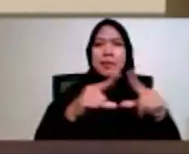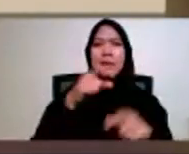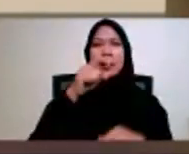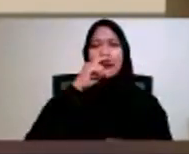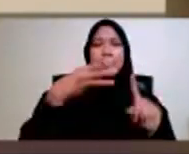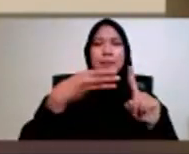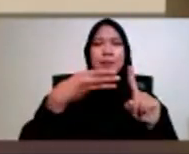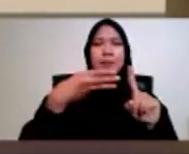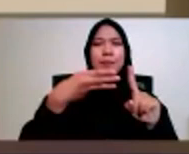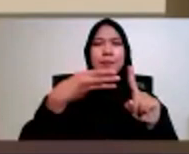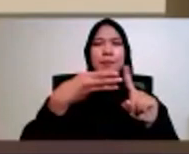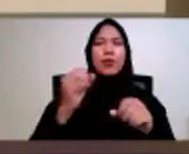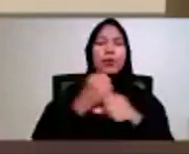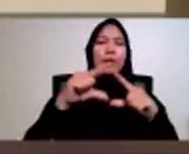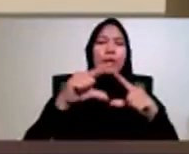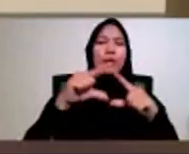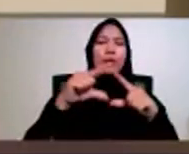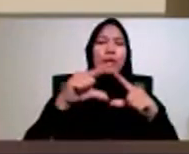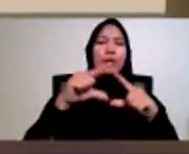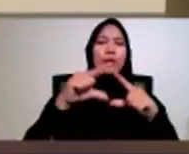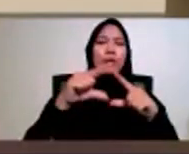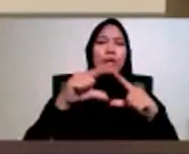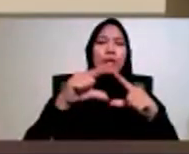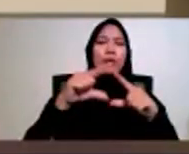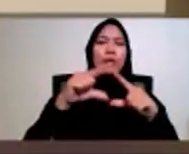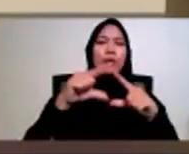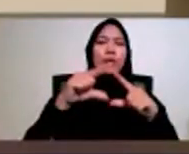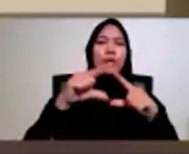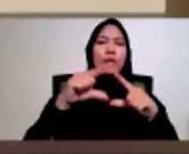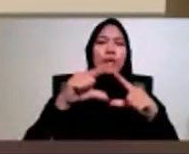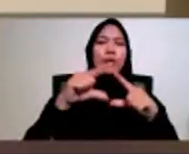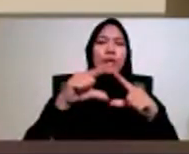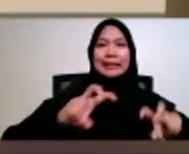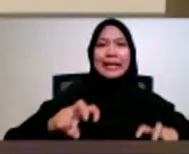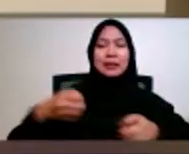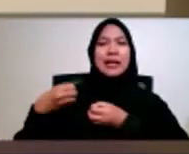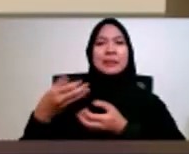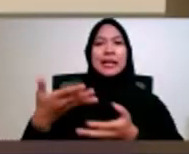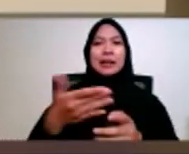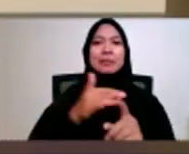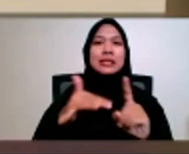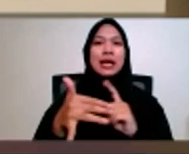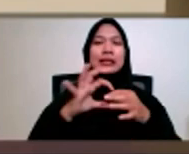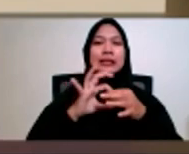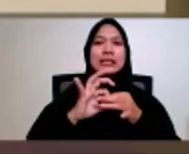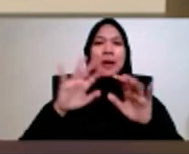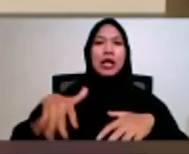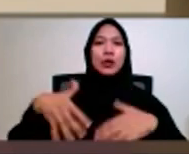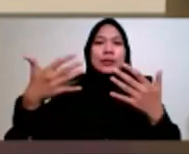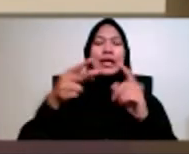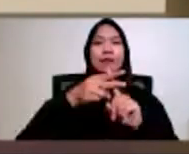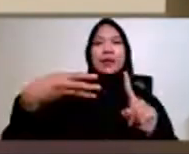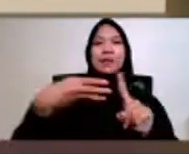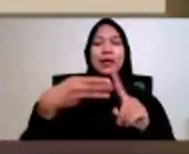Riyono wakil dekan bidang penelitian pengabdian kepada masyarakat kerjasama dan alumni Feb UGM